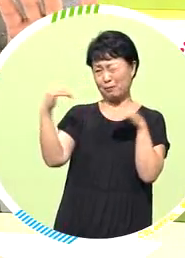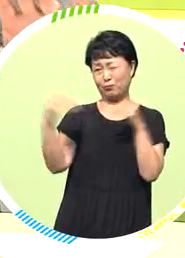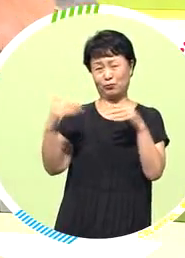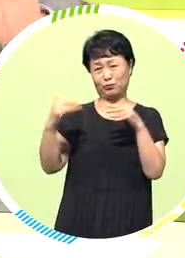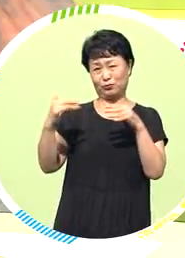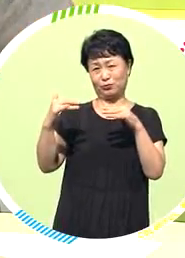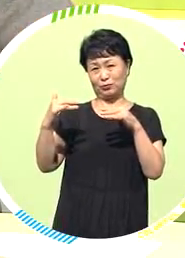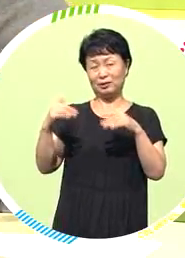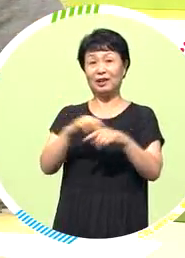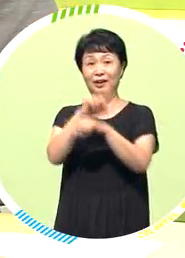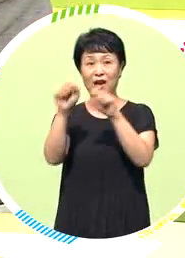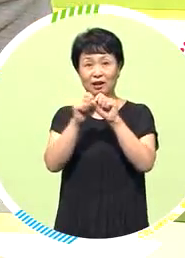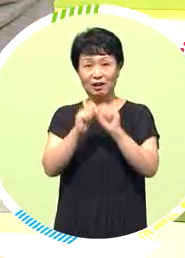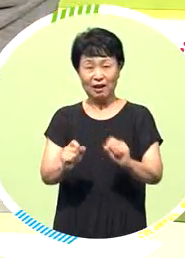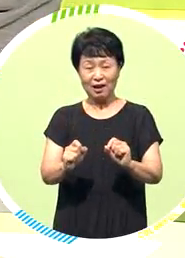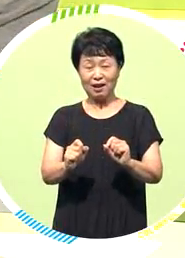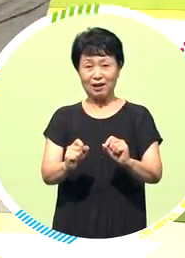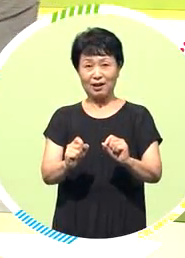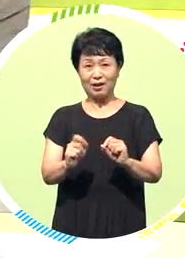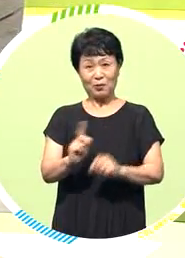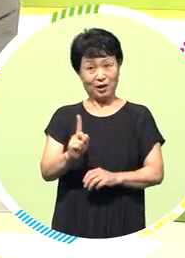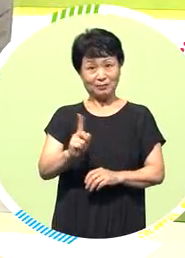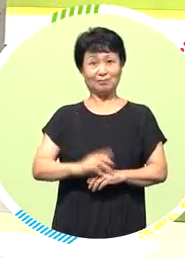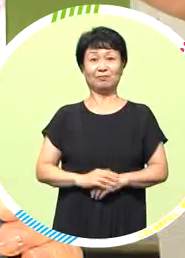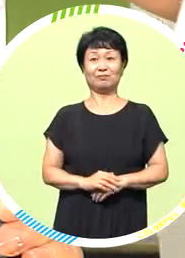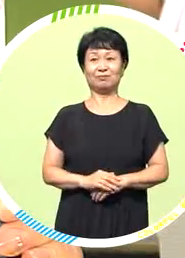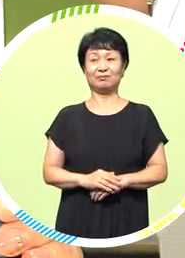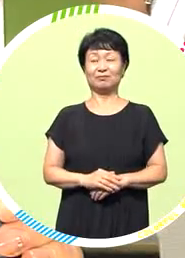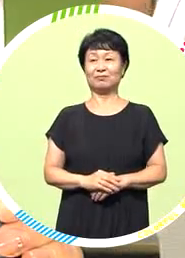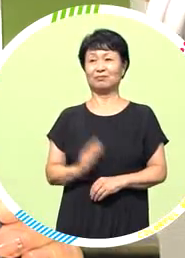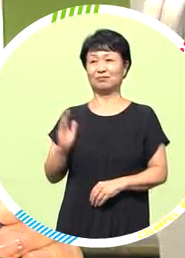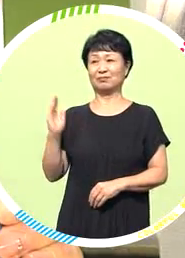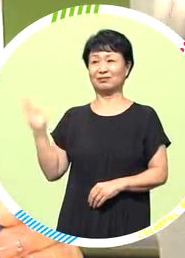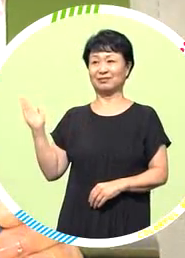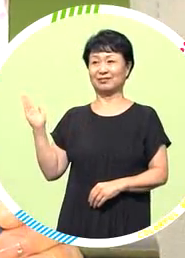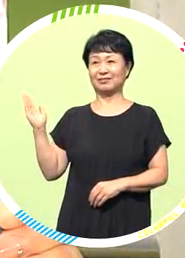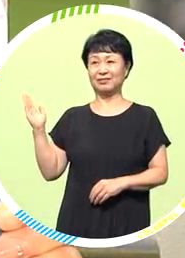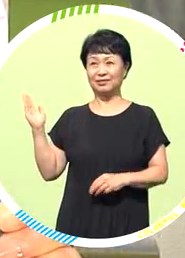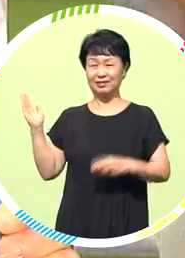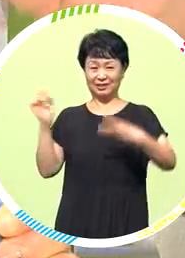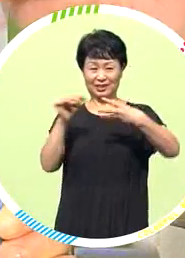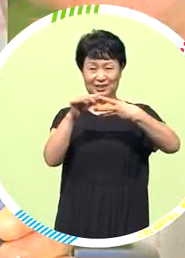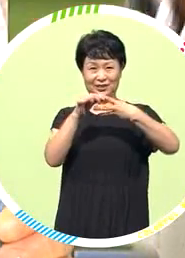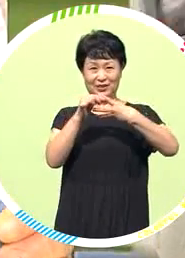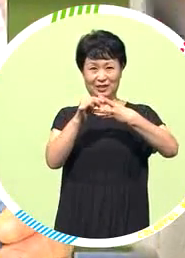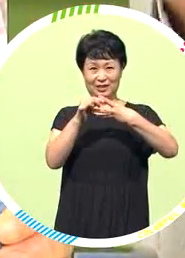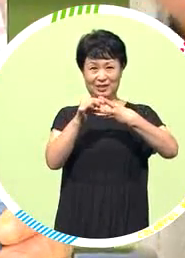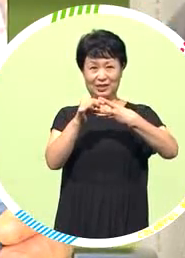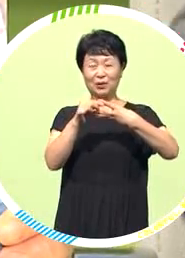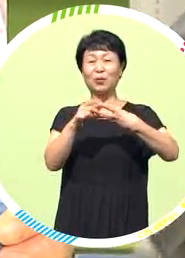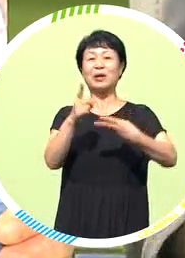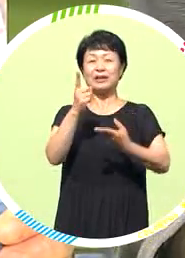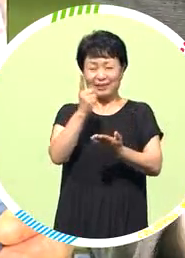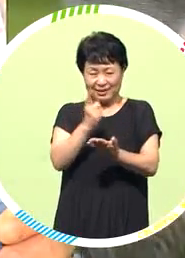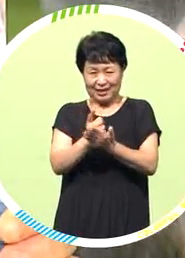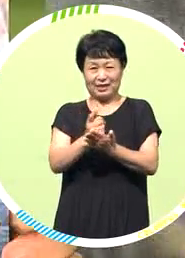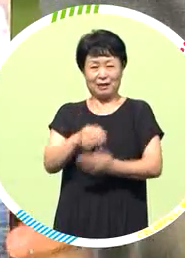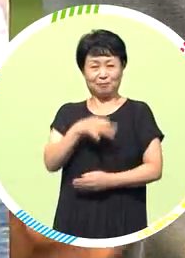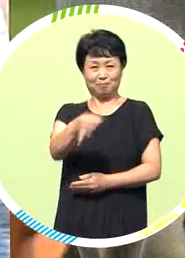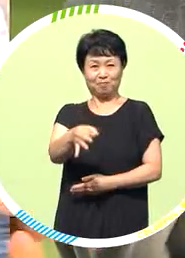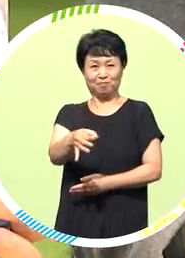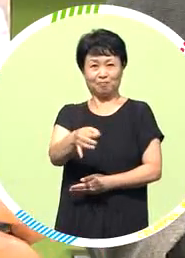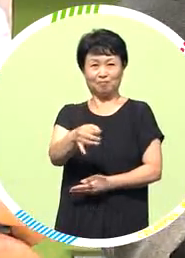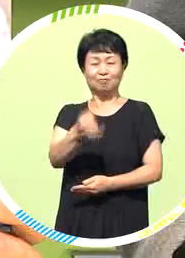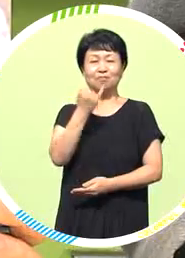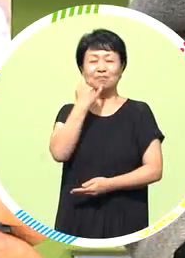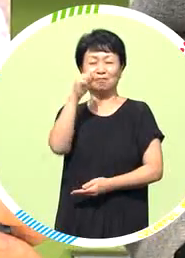ったんです。結果どうなったかというと、これ、 はい、 お高級施設だけで、うん、いいです